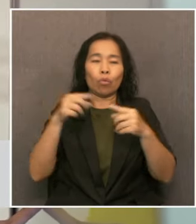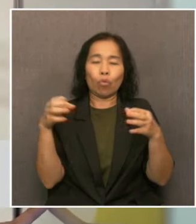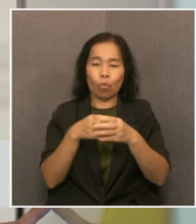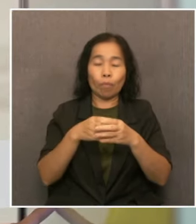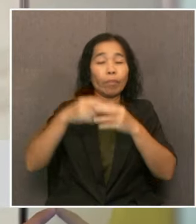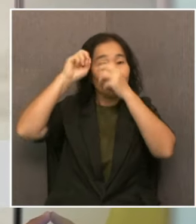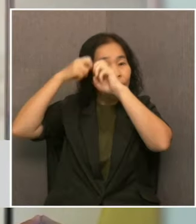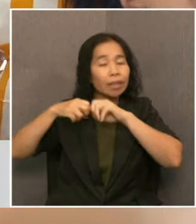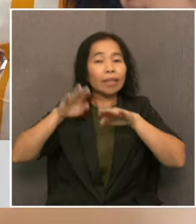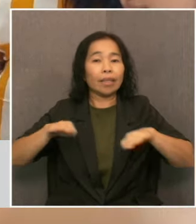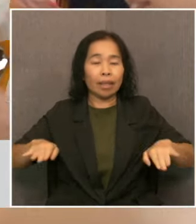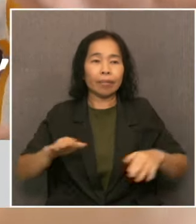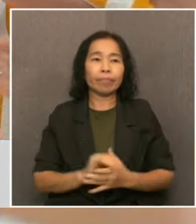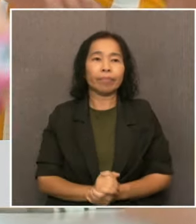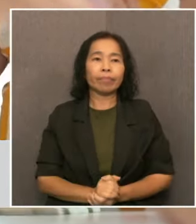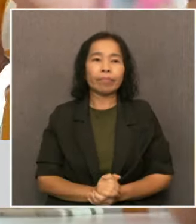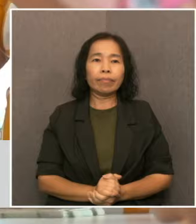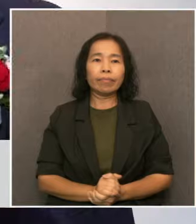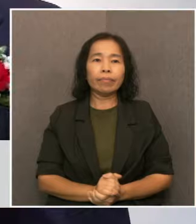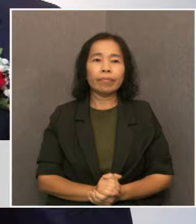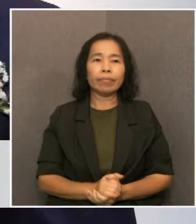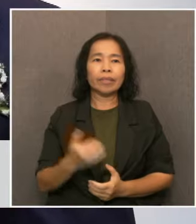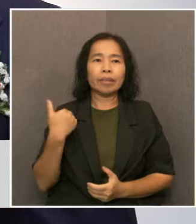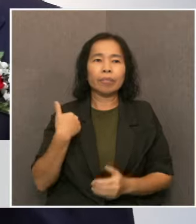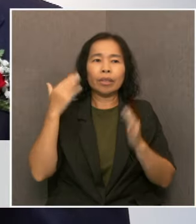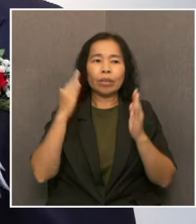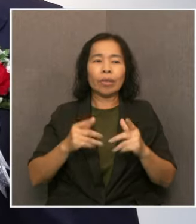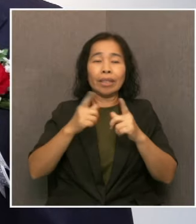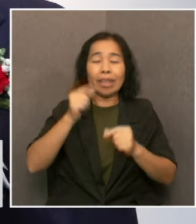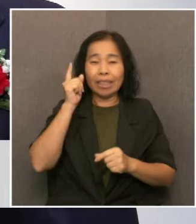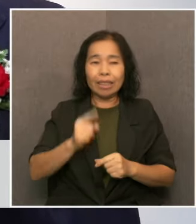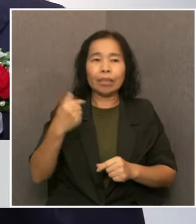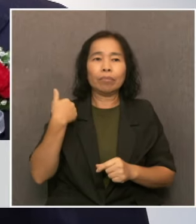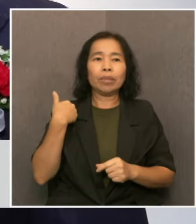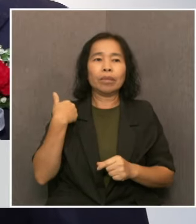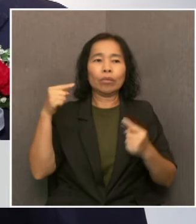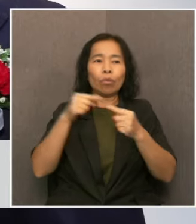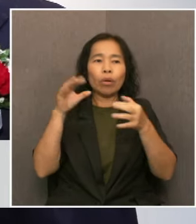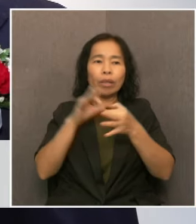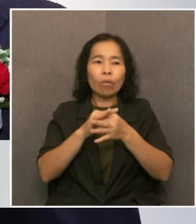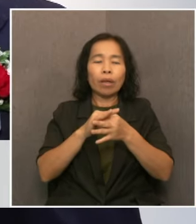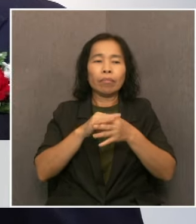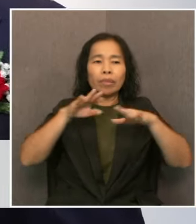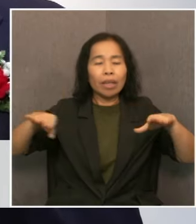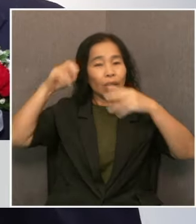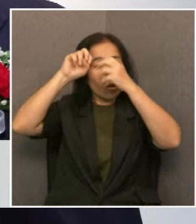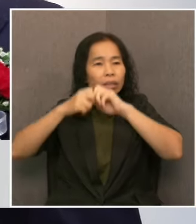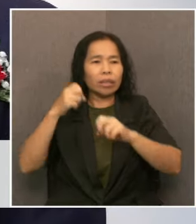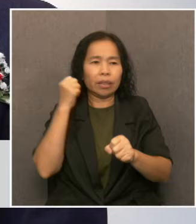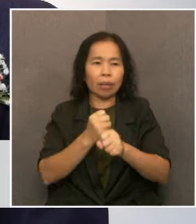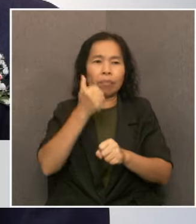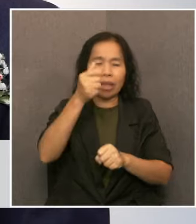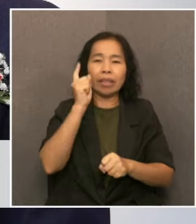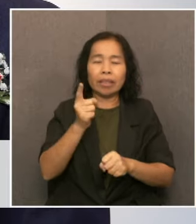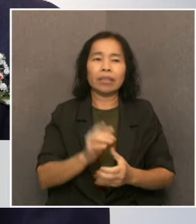มากขึ้นเราอยากโวอมมมองนึง ใออทิสติก หอคนทมีพระวออทิสตก มัสามารถทำงานได้จริ ๆ